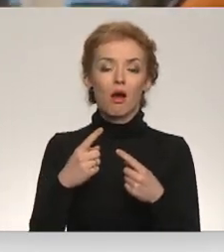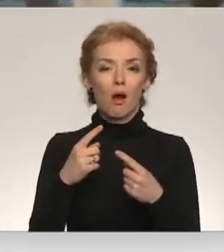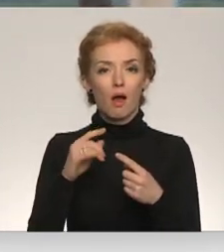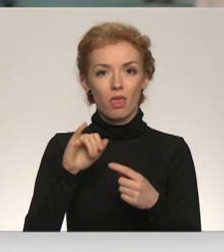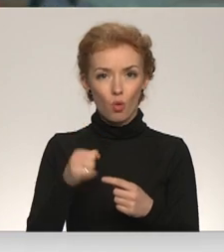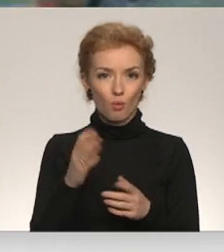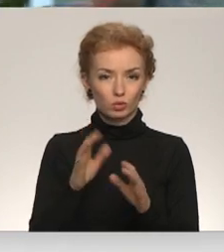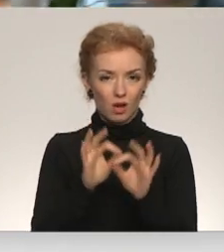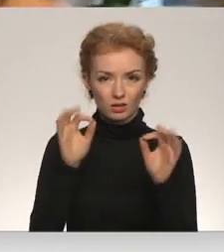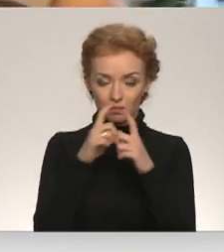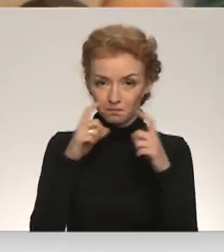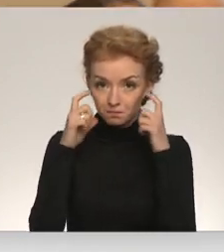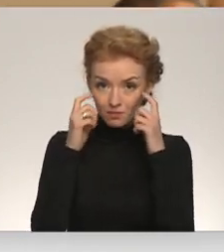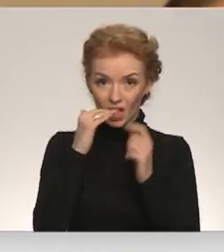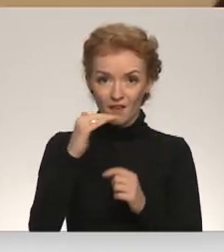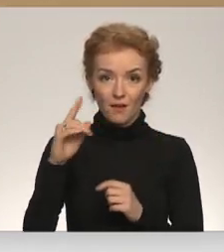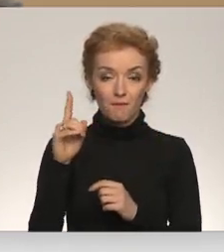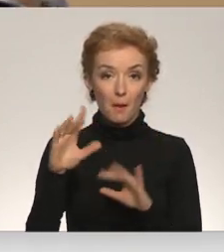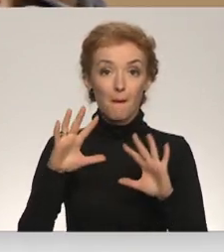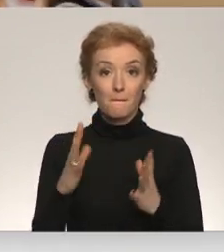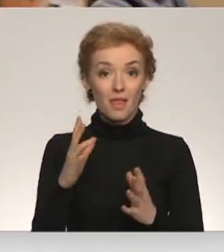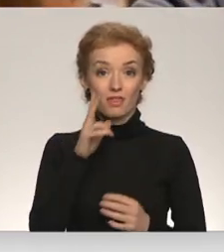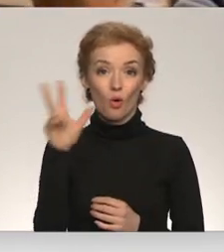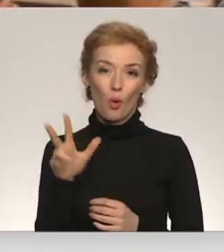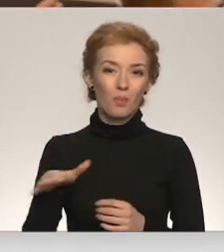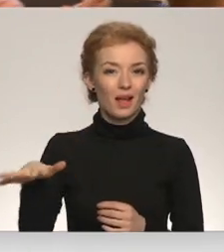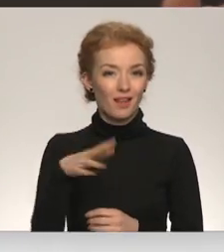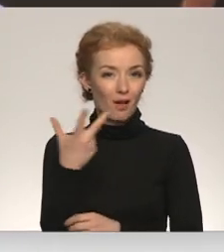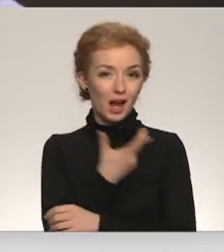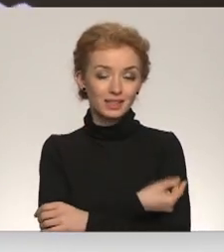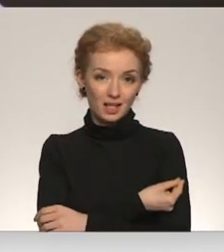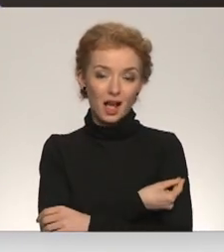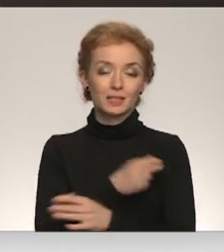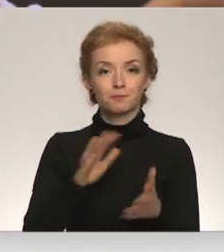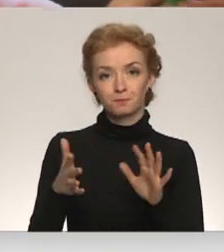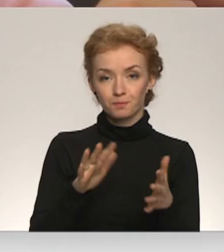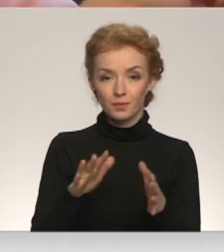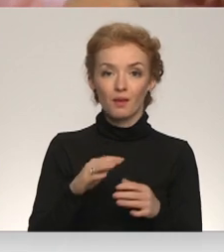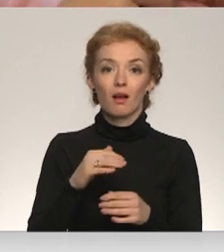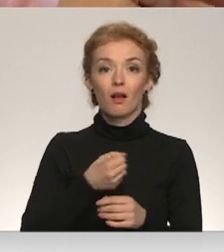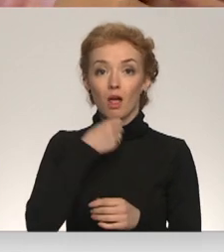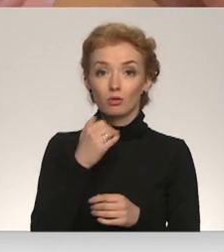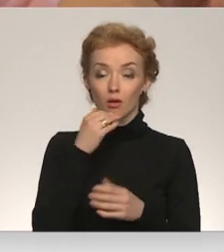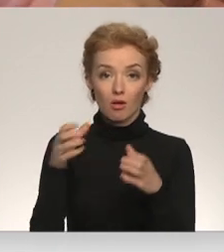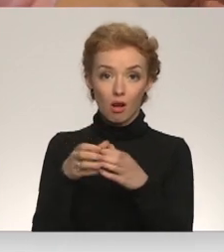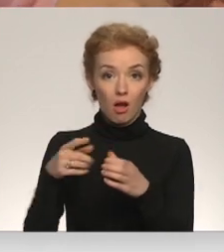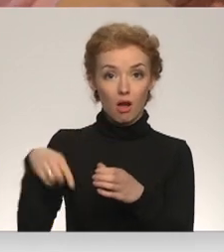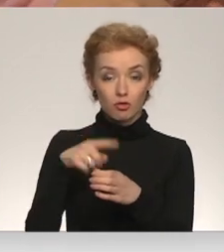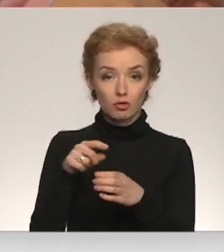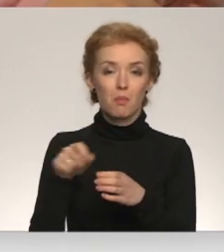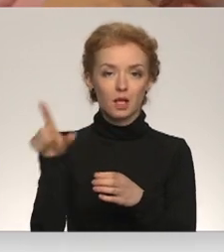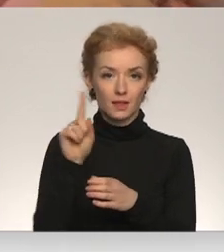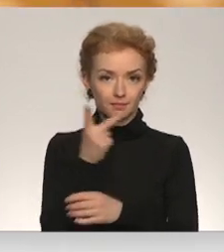respirātori. Savukārt par vakcināciju Daugavpilī runā izvairīgi. Vecāko klašu vidū vakcinētie ir, to skolotāji